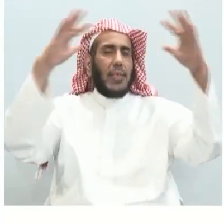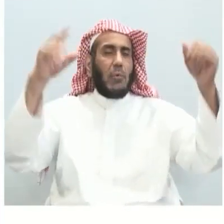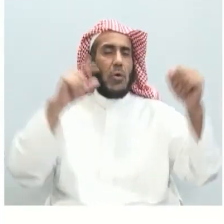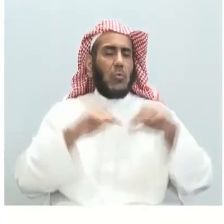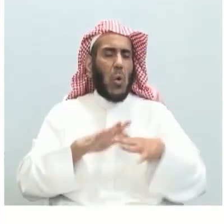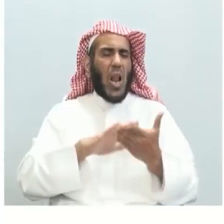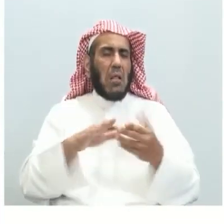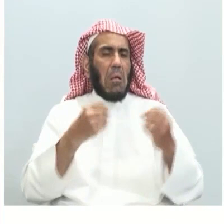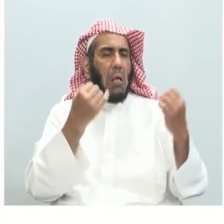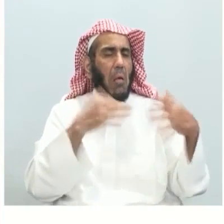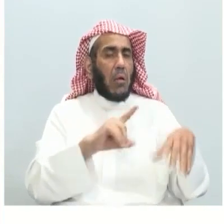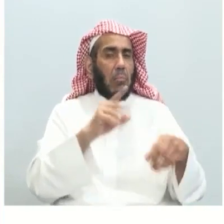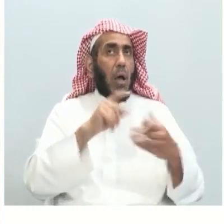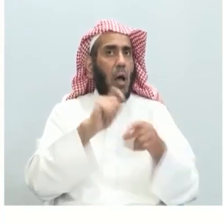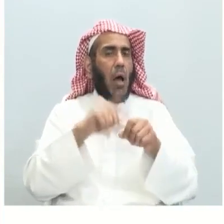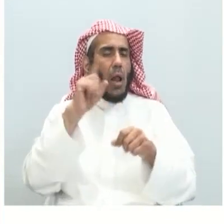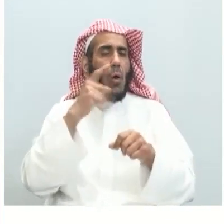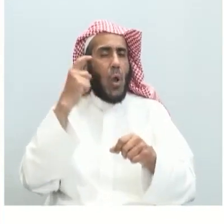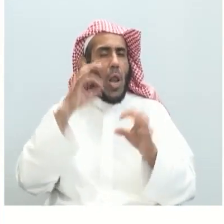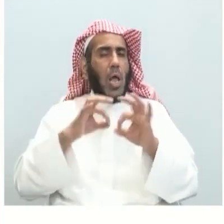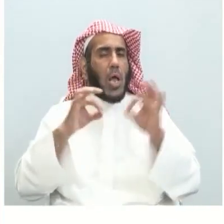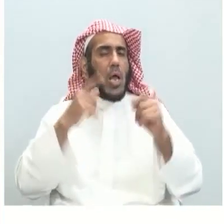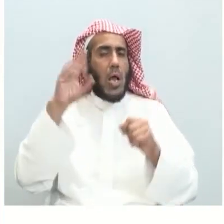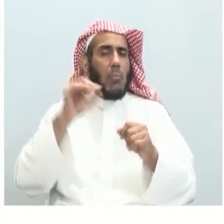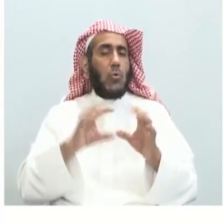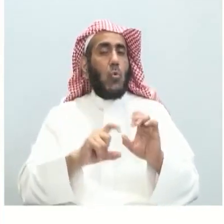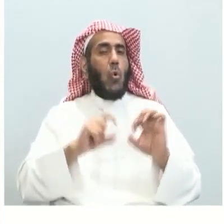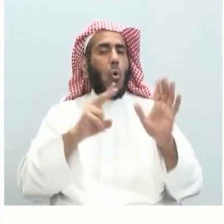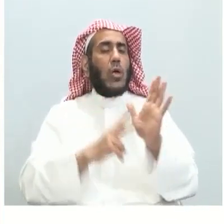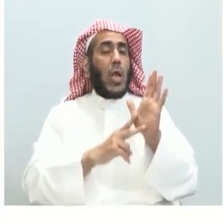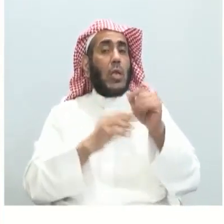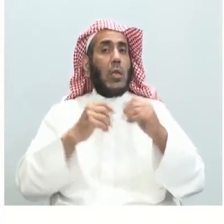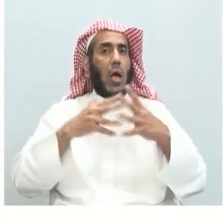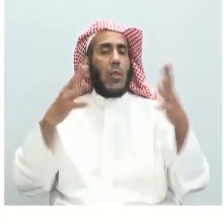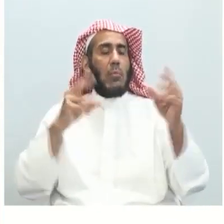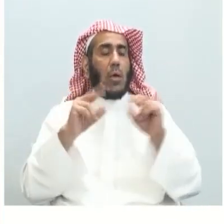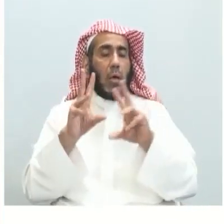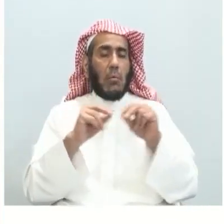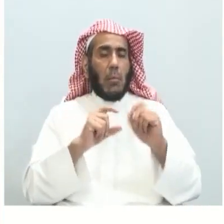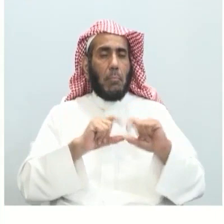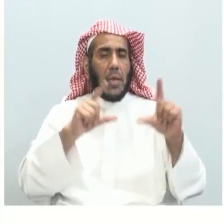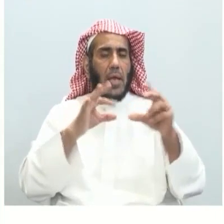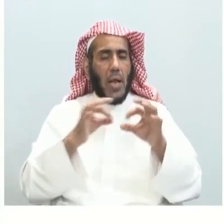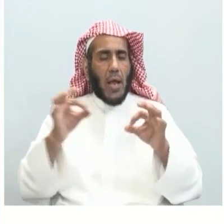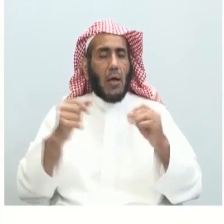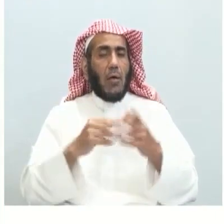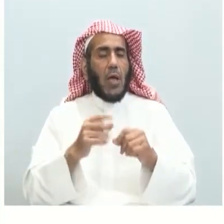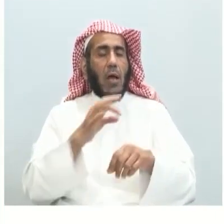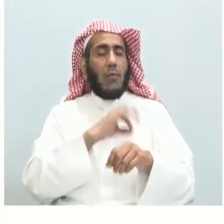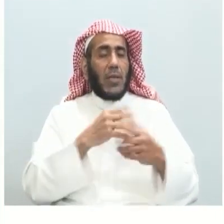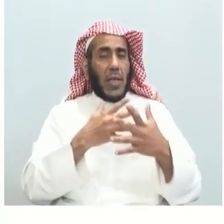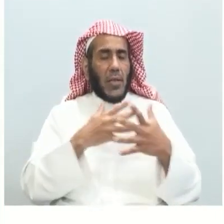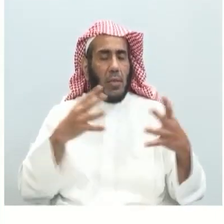عبث وانما خلقها لحكم ودلالات عظيمه كما بينا قبل قليل فهي فائده